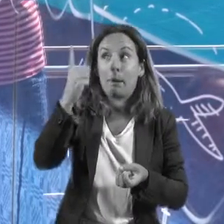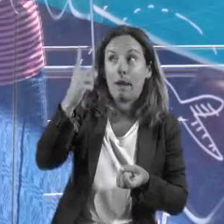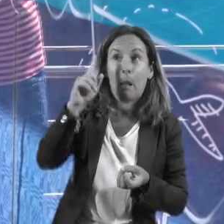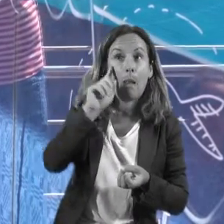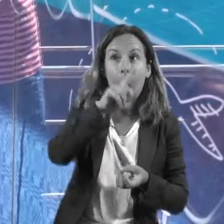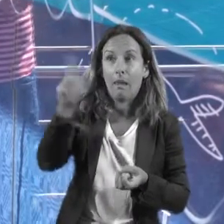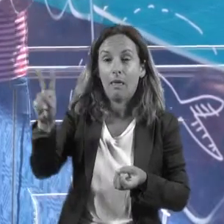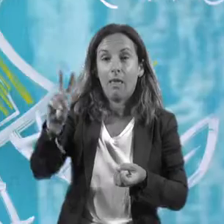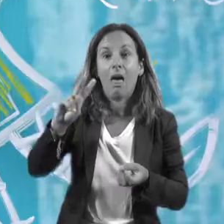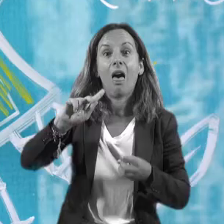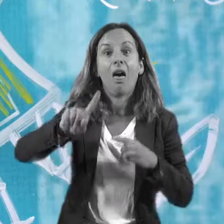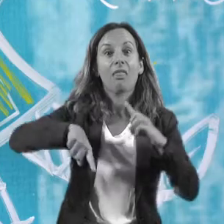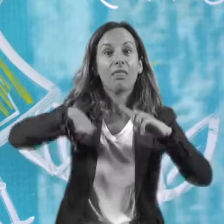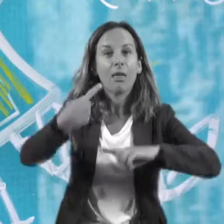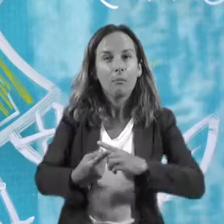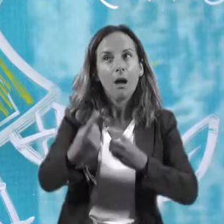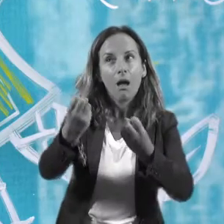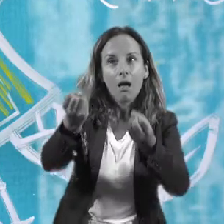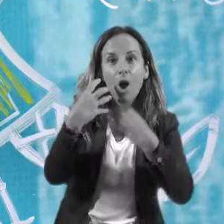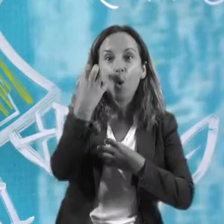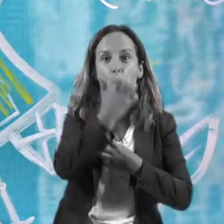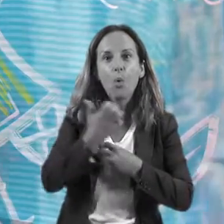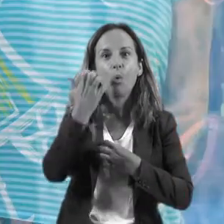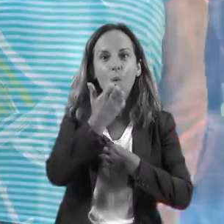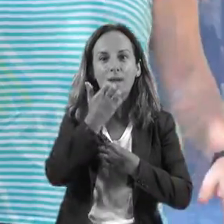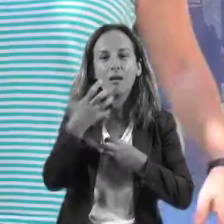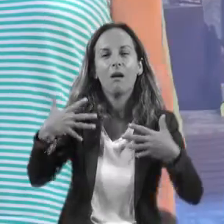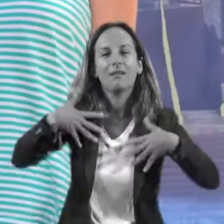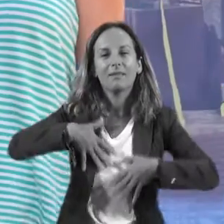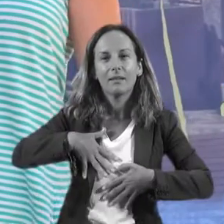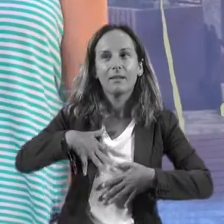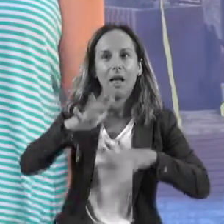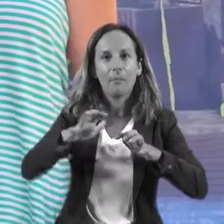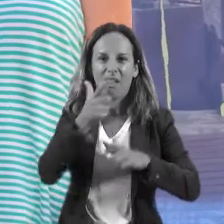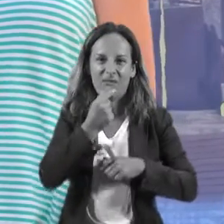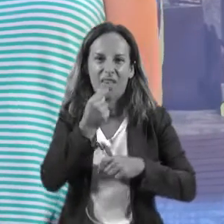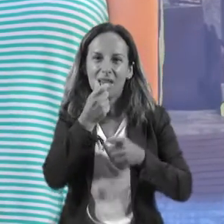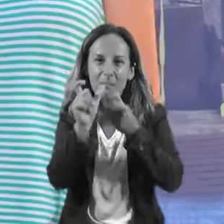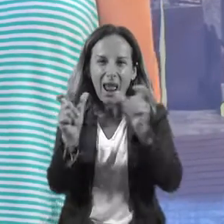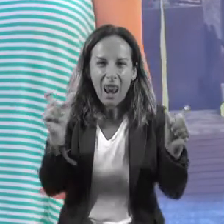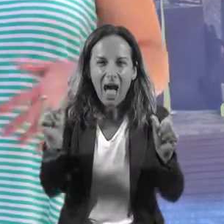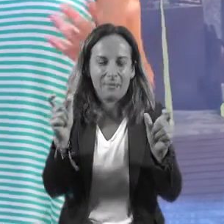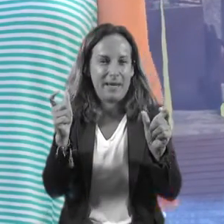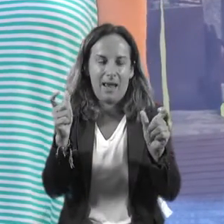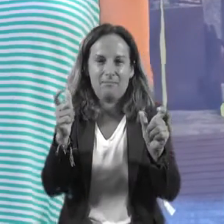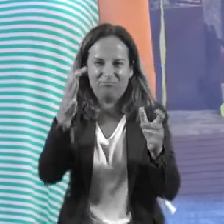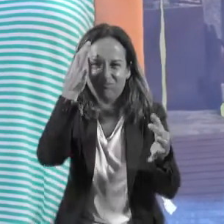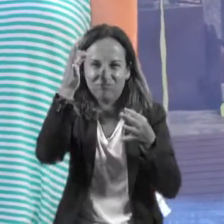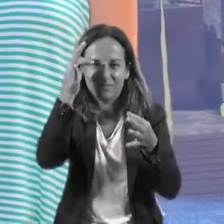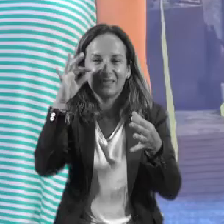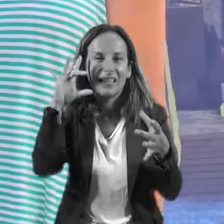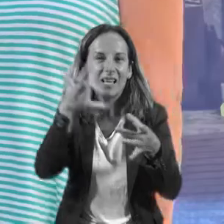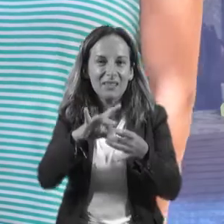divertida d'adquirir nous coneixements, qualque paraula tècnica, els oficis de la mà, a través de la